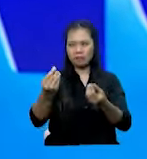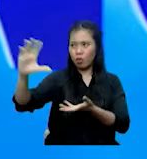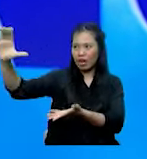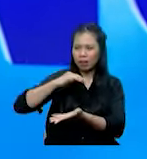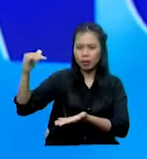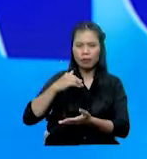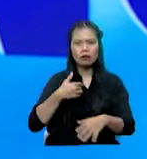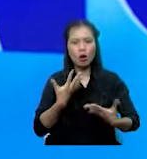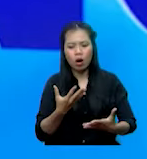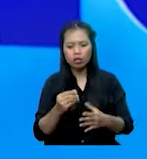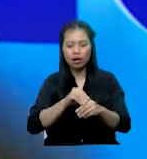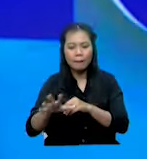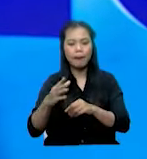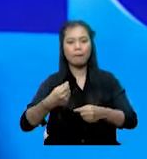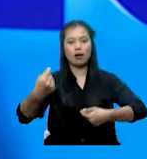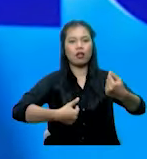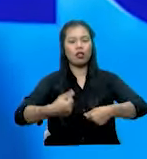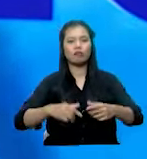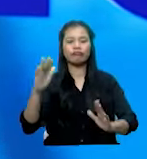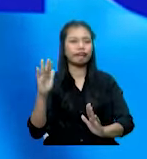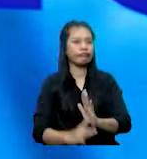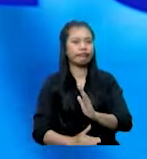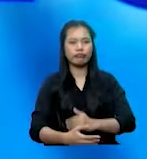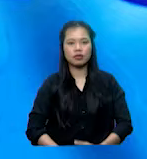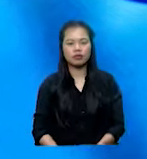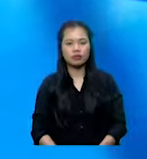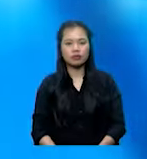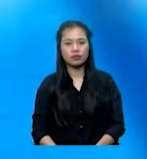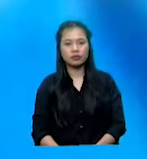ikut naik dan berdampak pada penjualan.